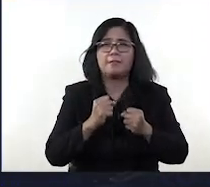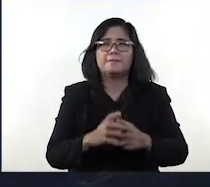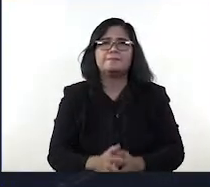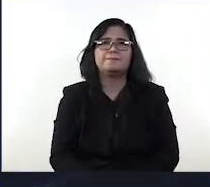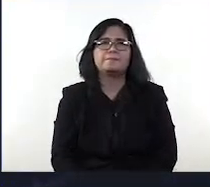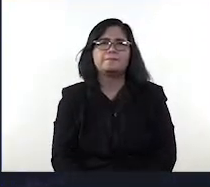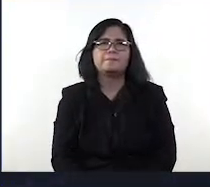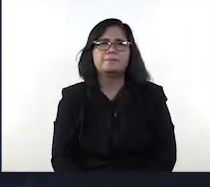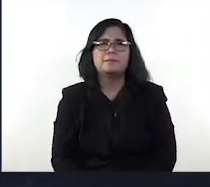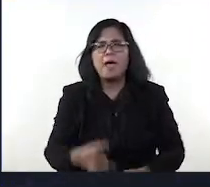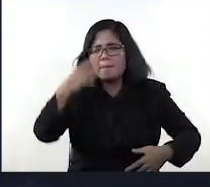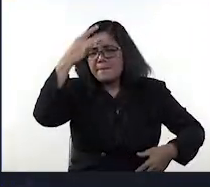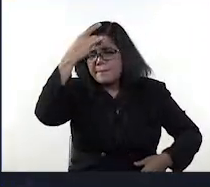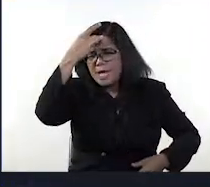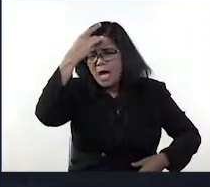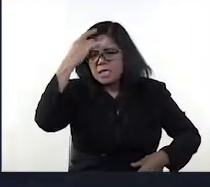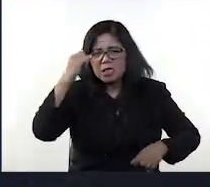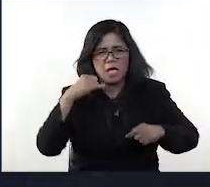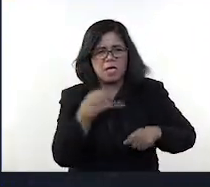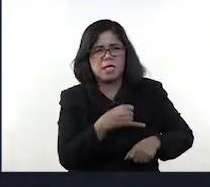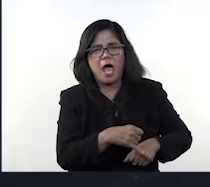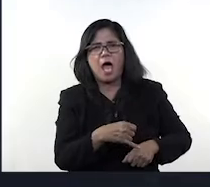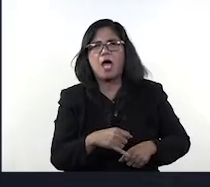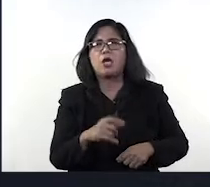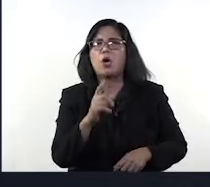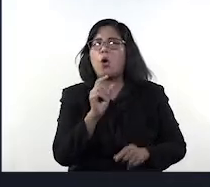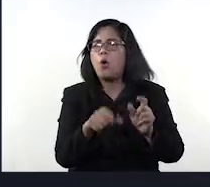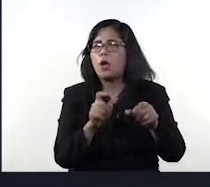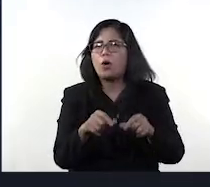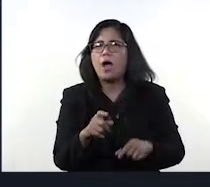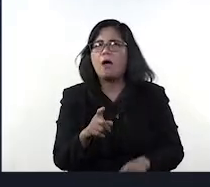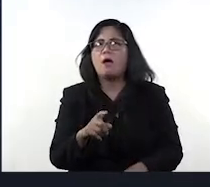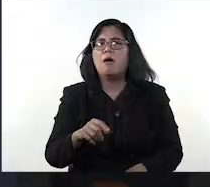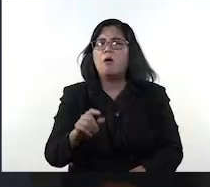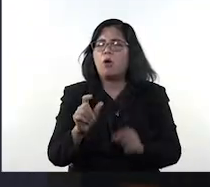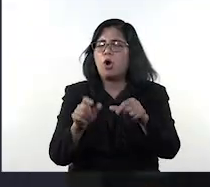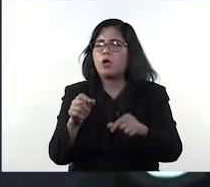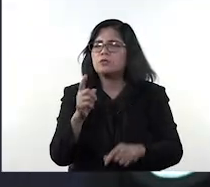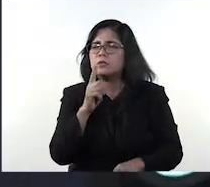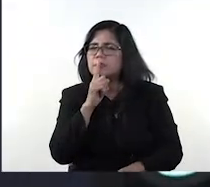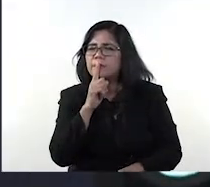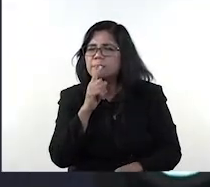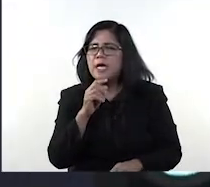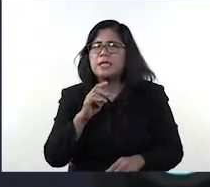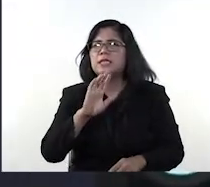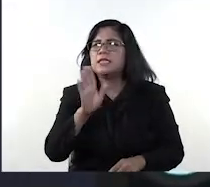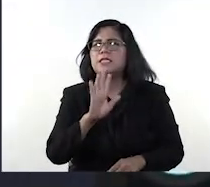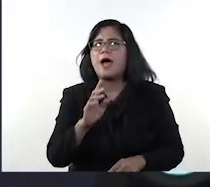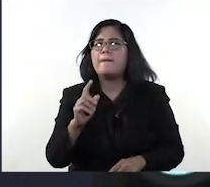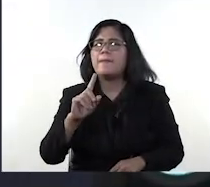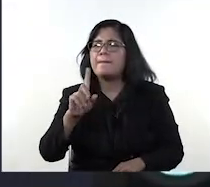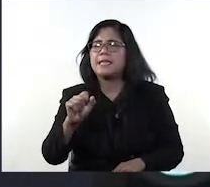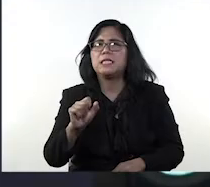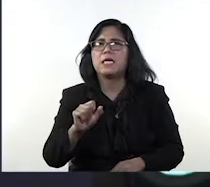Hai penyakitnya keberadaannya hinaan orang-orang Surya Diam tidak bisa membunuh dispen of enthusiasts and